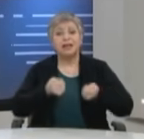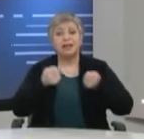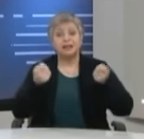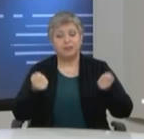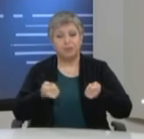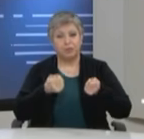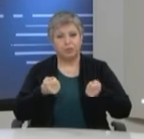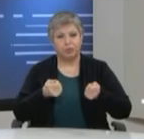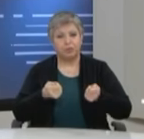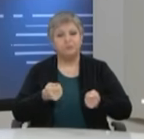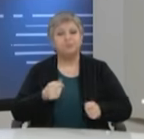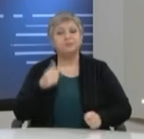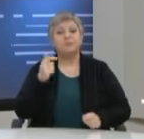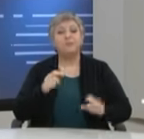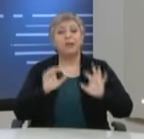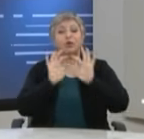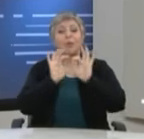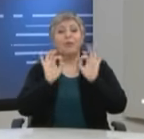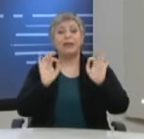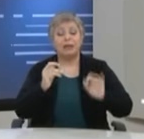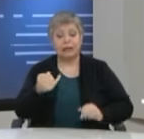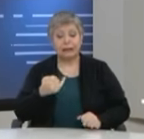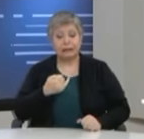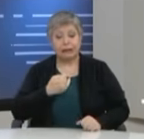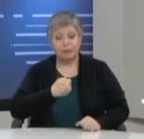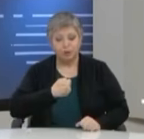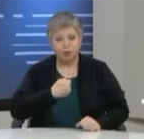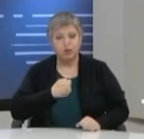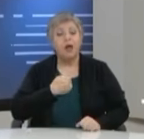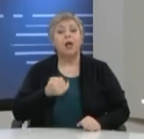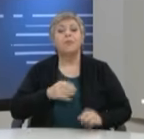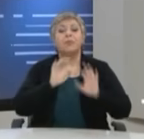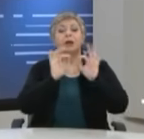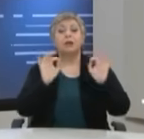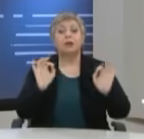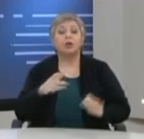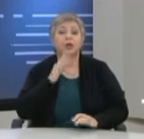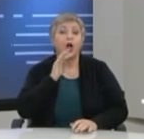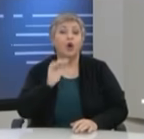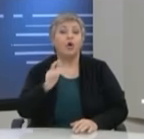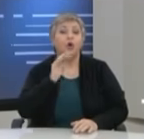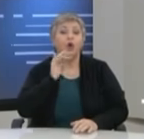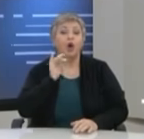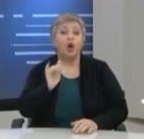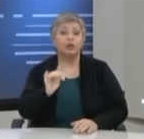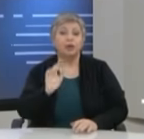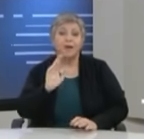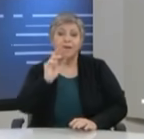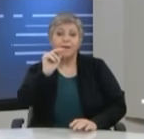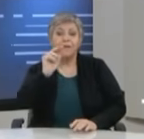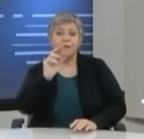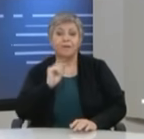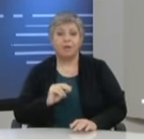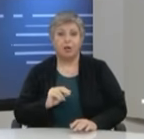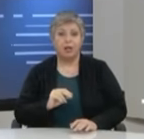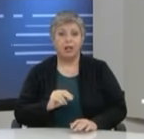μακεδονική ταυτότητα και η μακεδονική γλώσσα καθίστανται υποχρεωτικές και στην Ελλάδα.